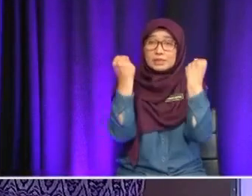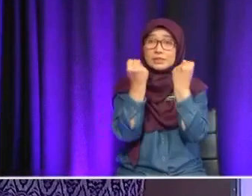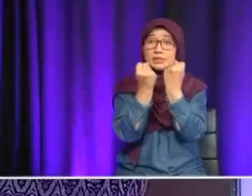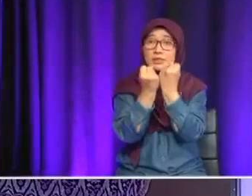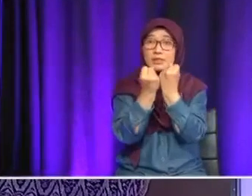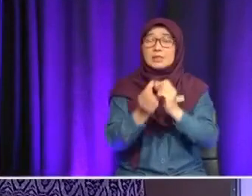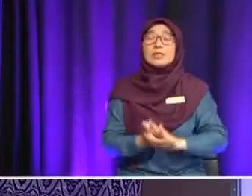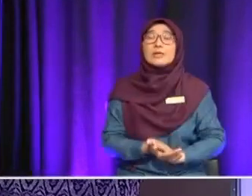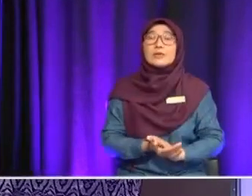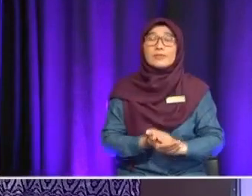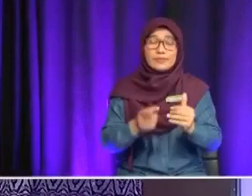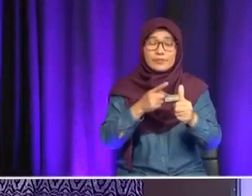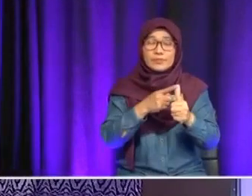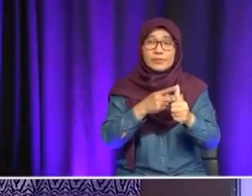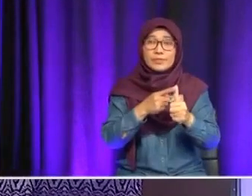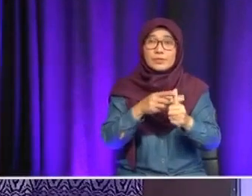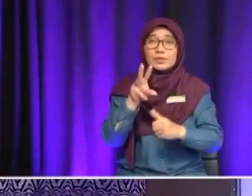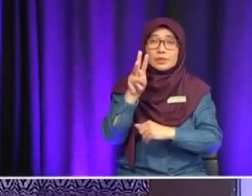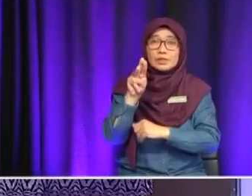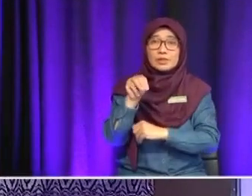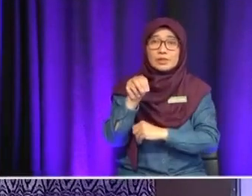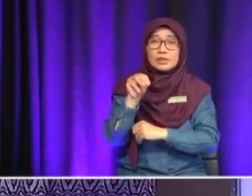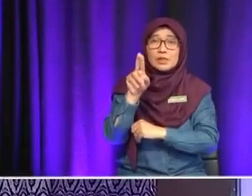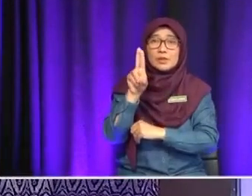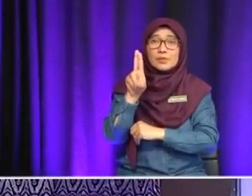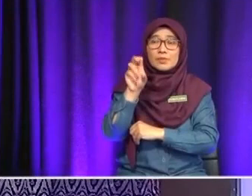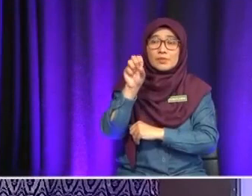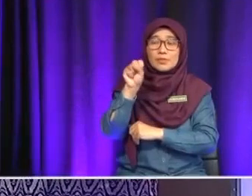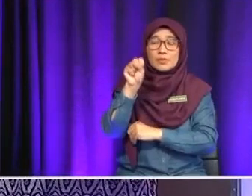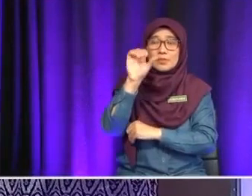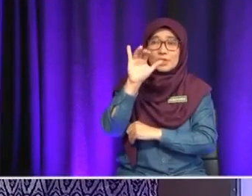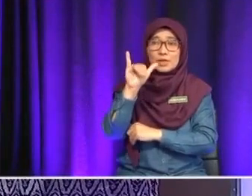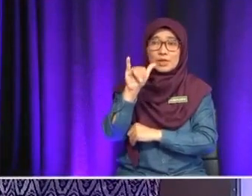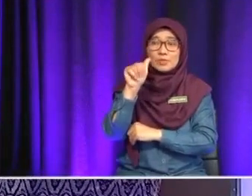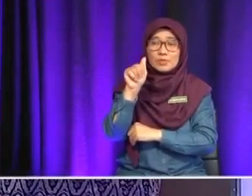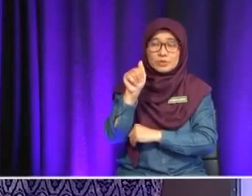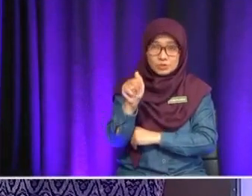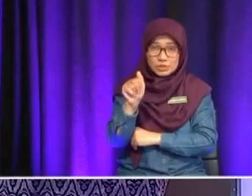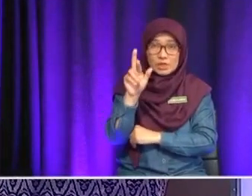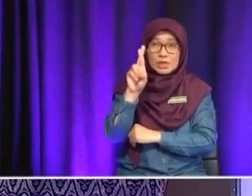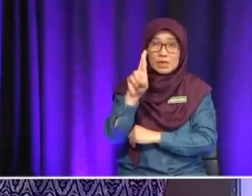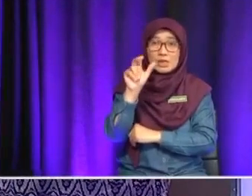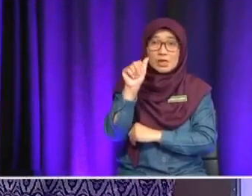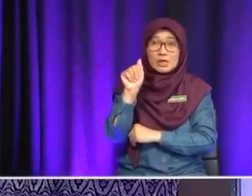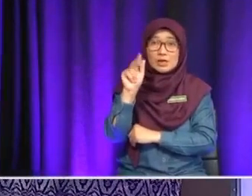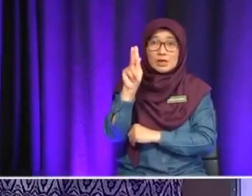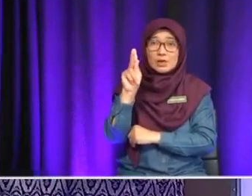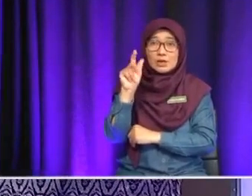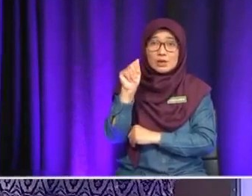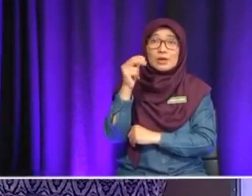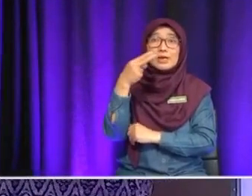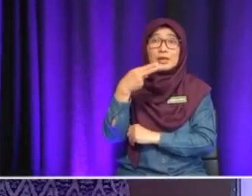kita kenali dengan nama musyarakah. Apakah itu akad musyarakah? Akad musyarakah